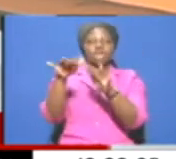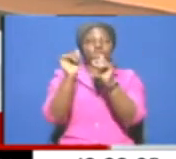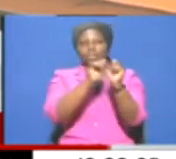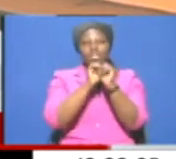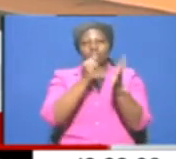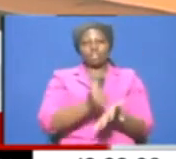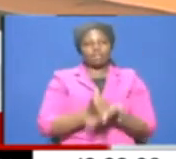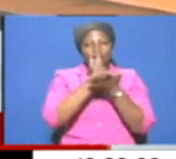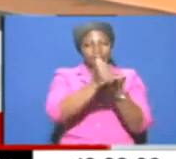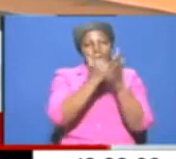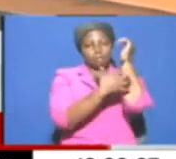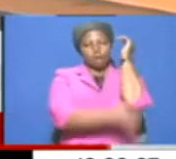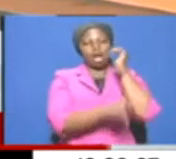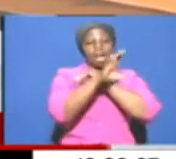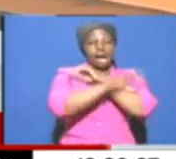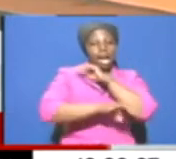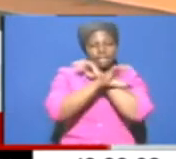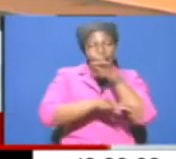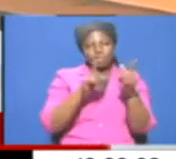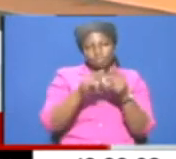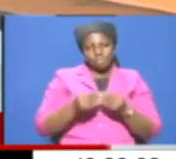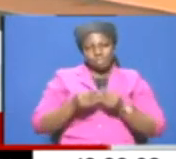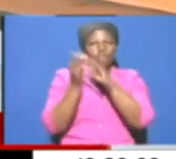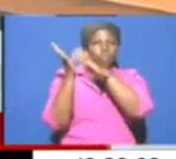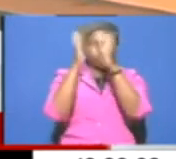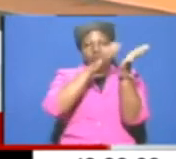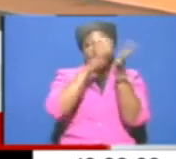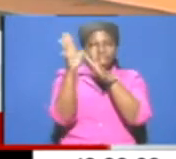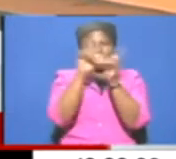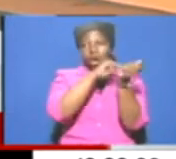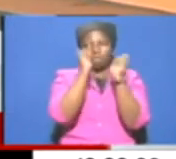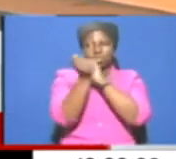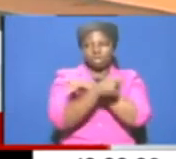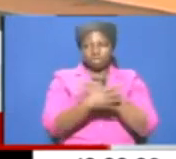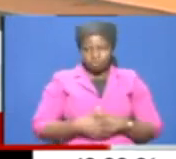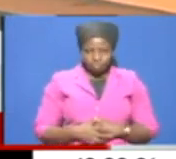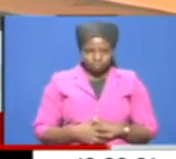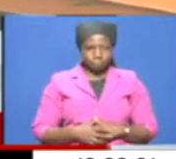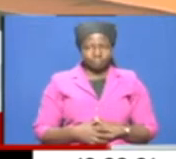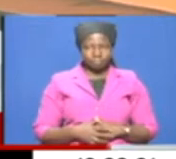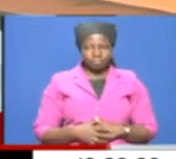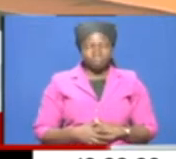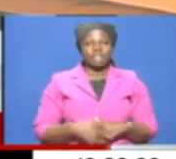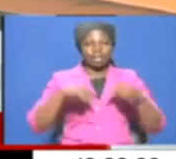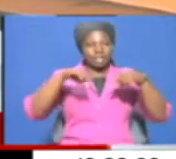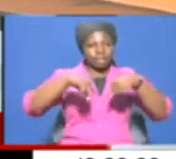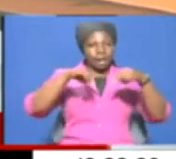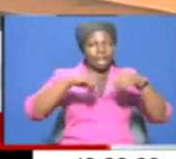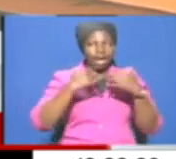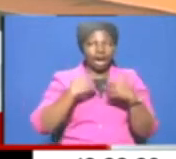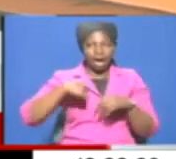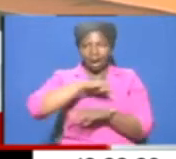mataifa maskini kupambana na athari za mabadiliko ya tabia nchi. Mtazamaji, hapa studioni ninaye